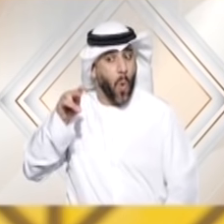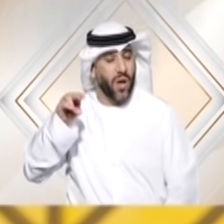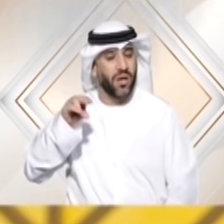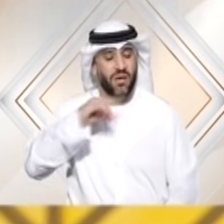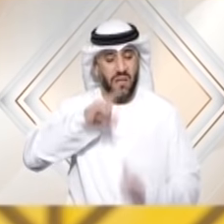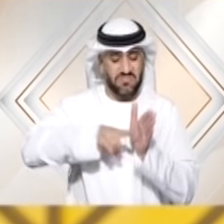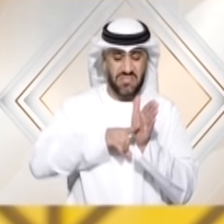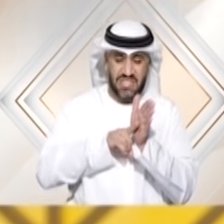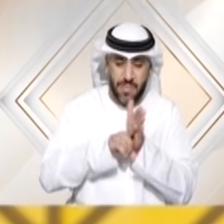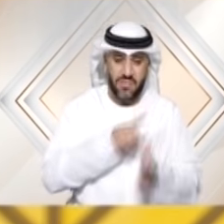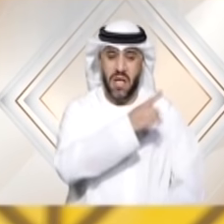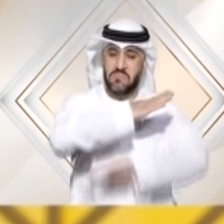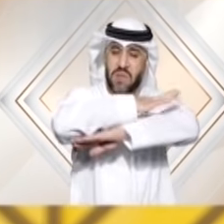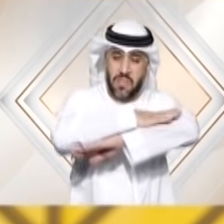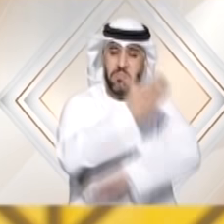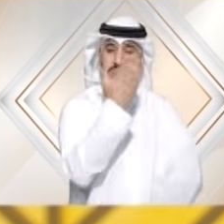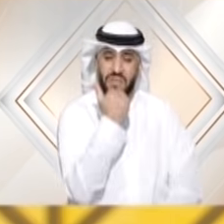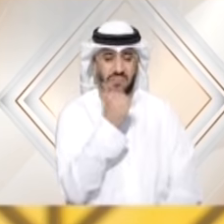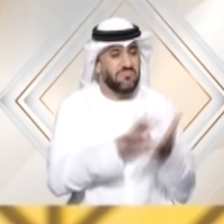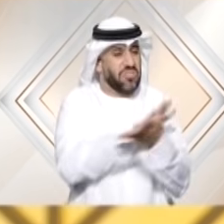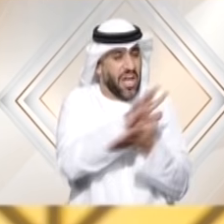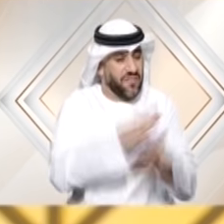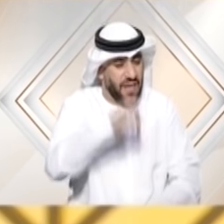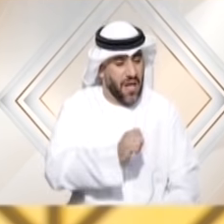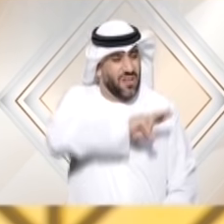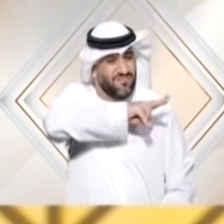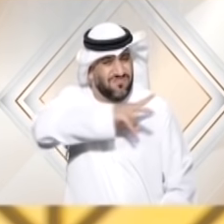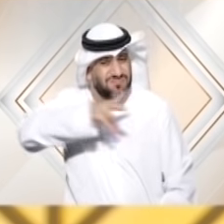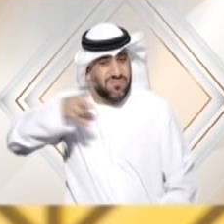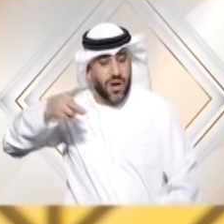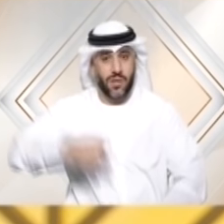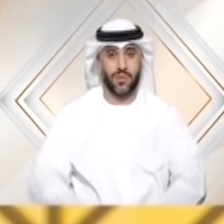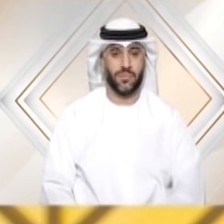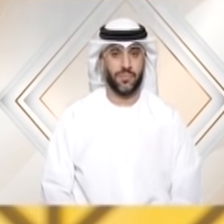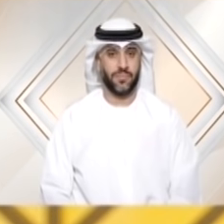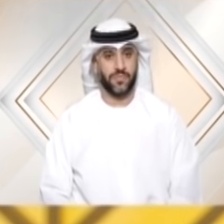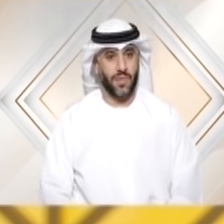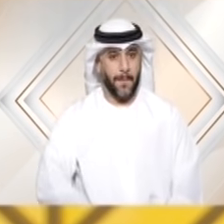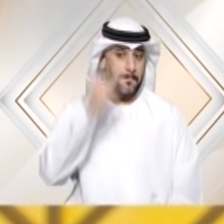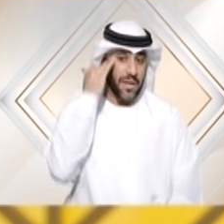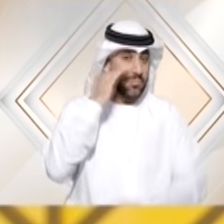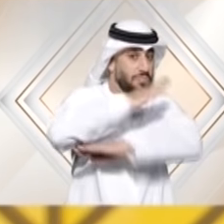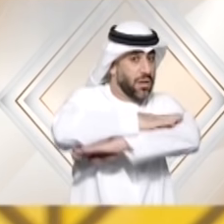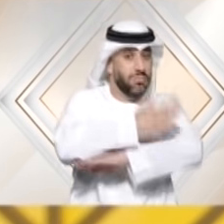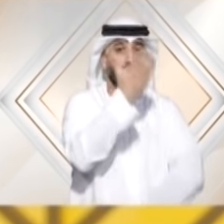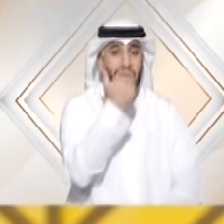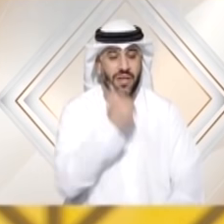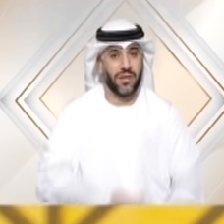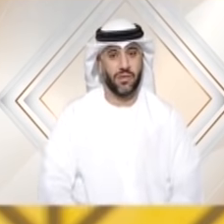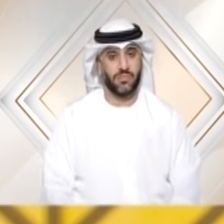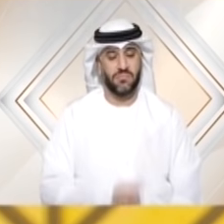يقول شو؟ يقول إن هاي طالعة تهمل، هاي طالعة هاملة، هاي طالعة مش عارف إيش، هاي تبي تعيش لحالها، هاي